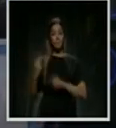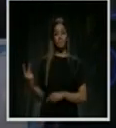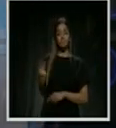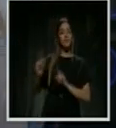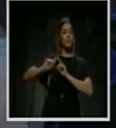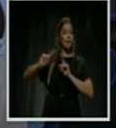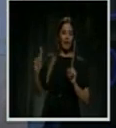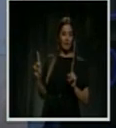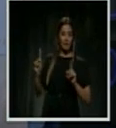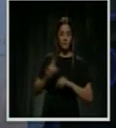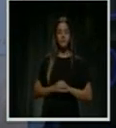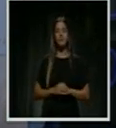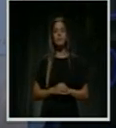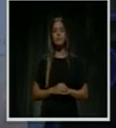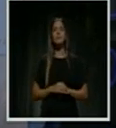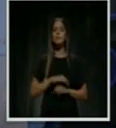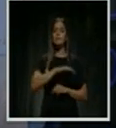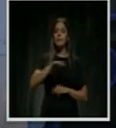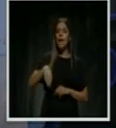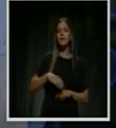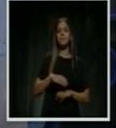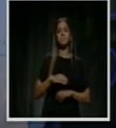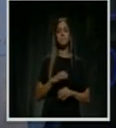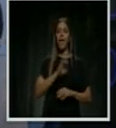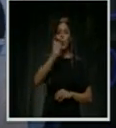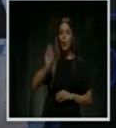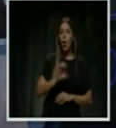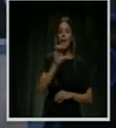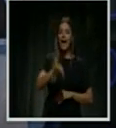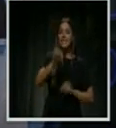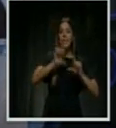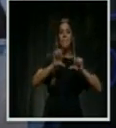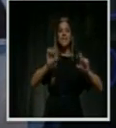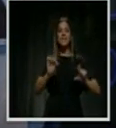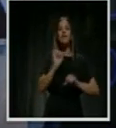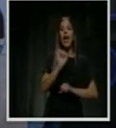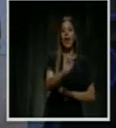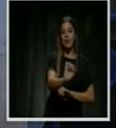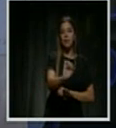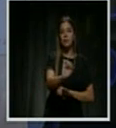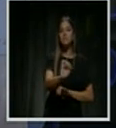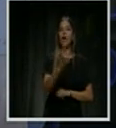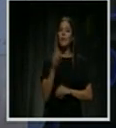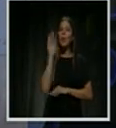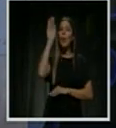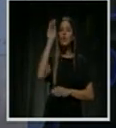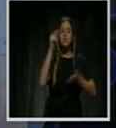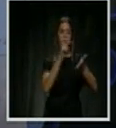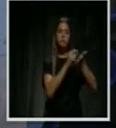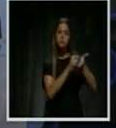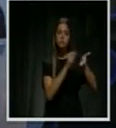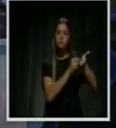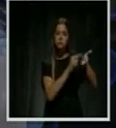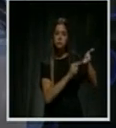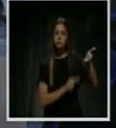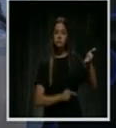aħna mhux biss fuq livell Ewropew għażilna slogan għalik u allura ħriġna l-proposti tagħna li huma